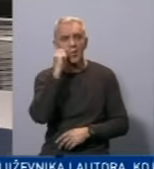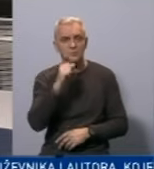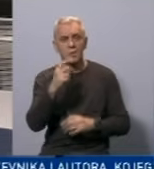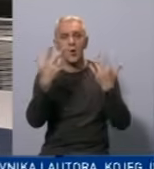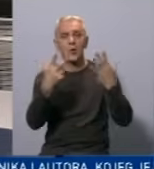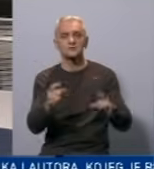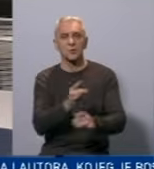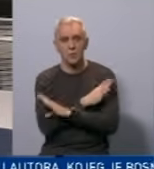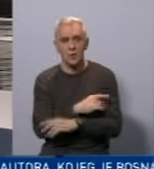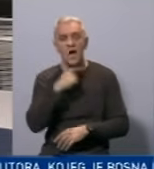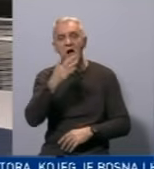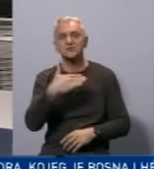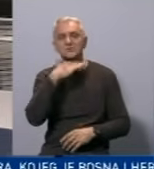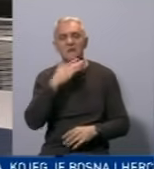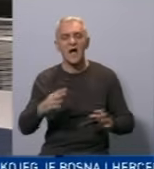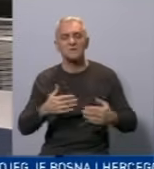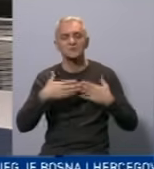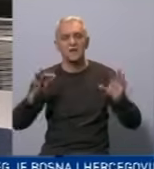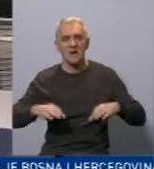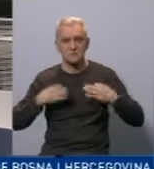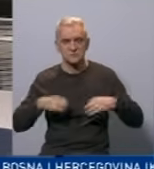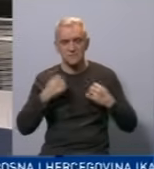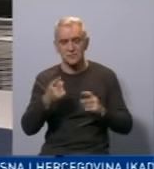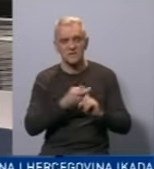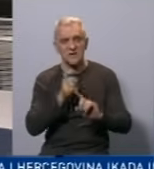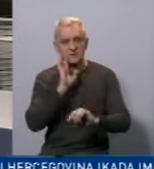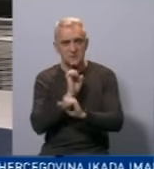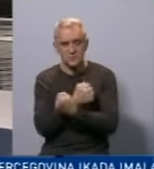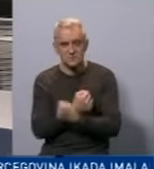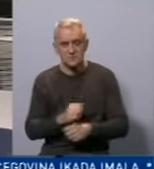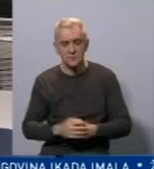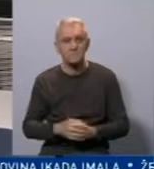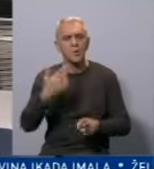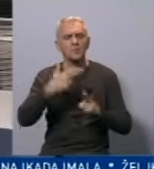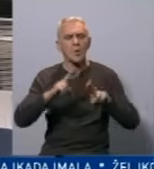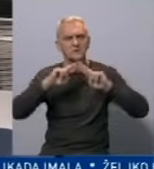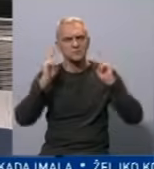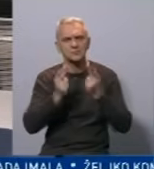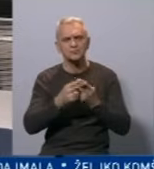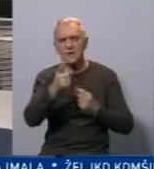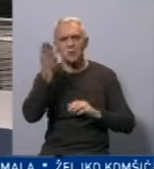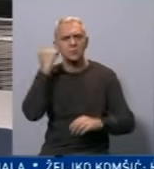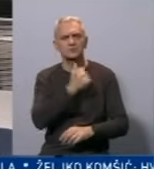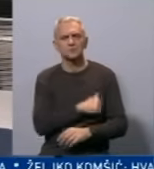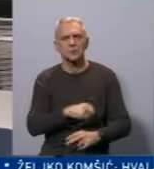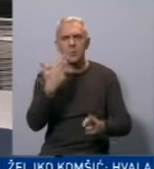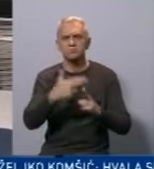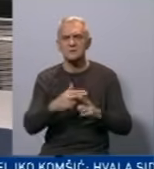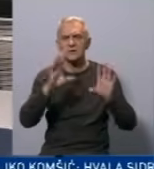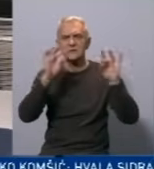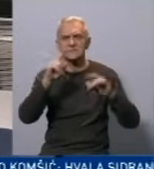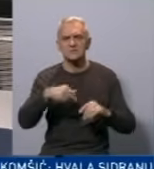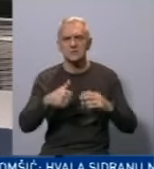osobe, a 8 je umrlo, navode iz Zavoda za javno zdravstvo Federacije BiH. Od te bolesti u svijetu je prošle